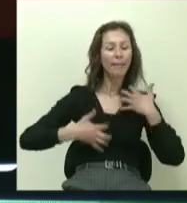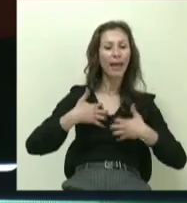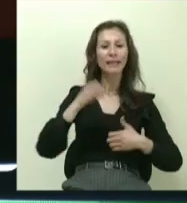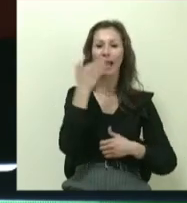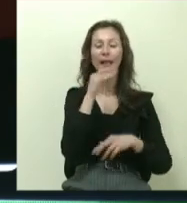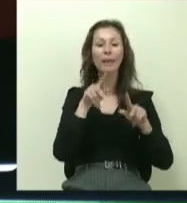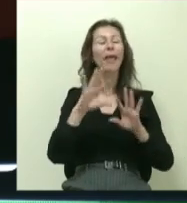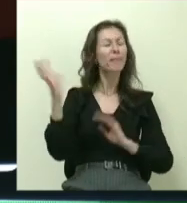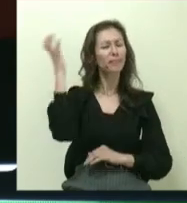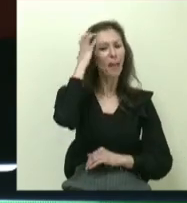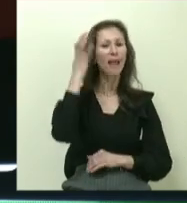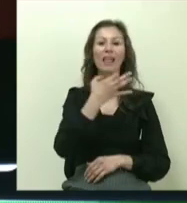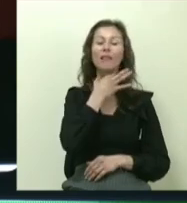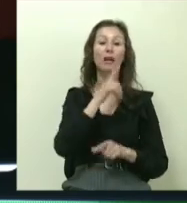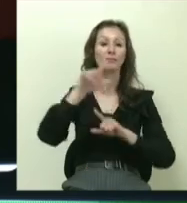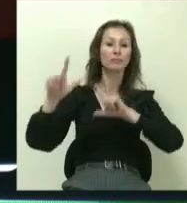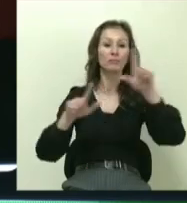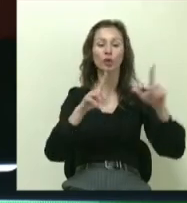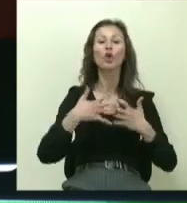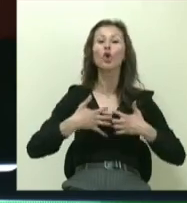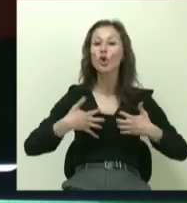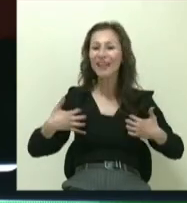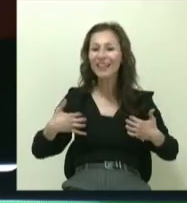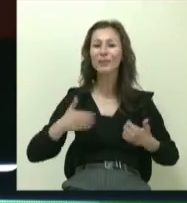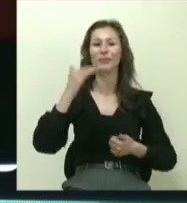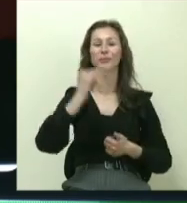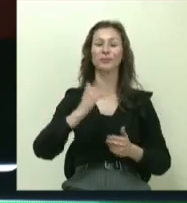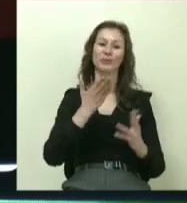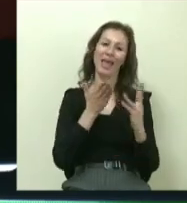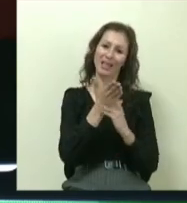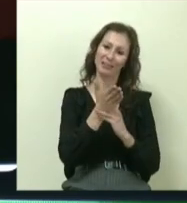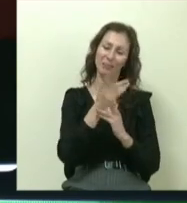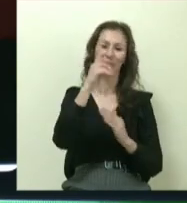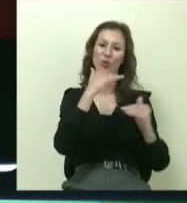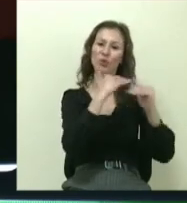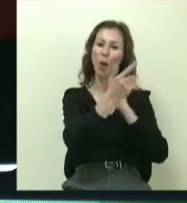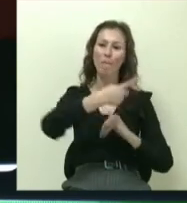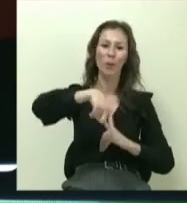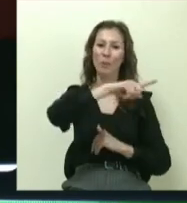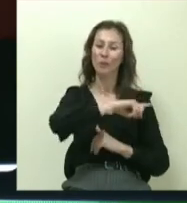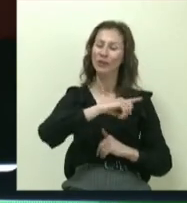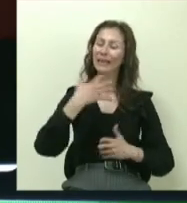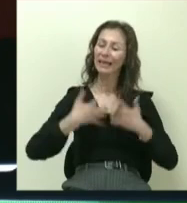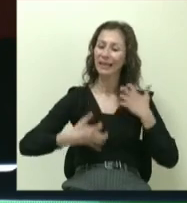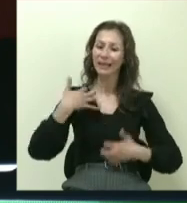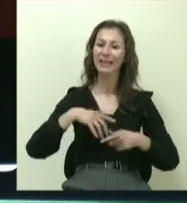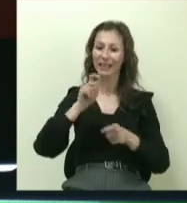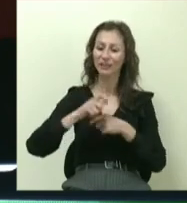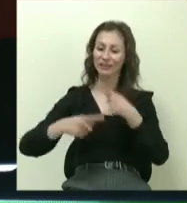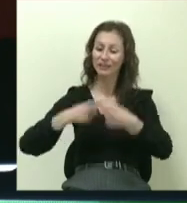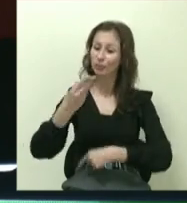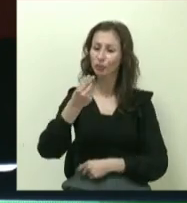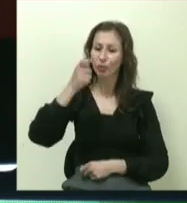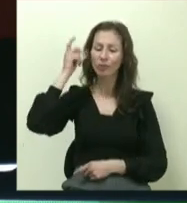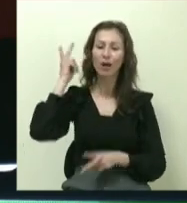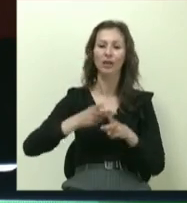en temel ihtiyaçlara güvenilir ve ucuz erişim Bir toplumun kritik işleyişi için ezandır